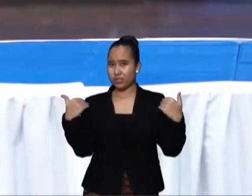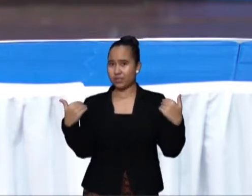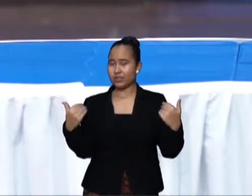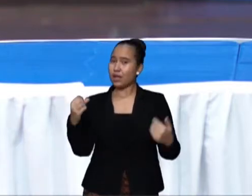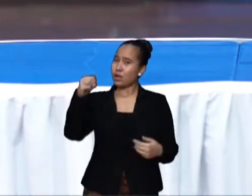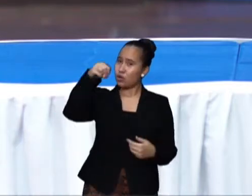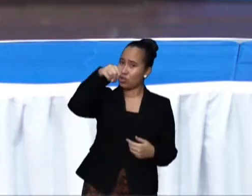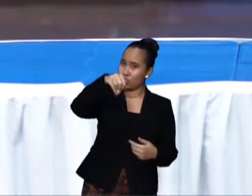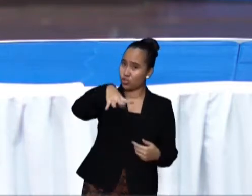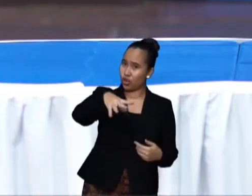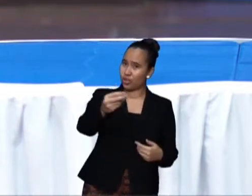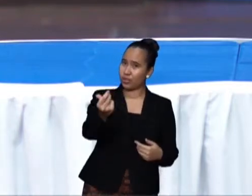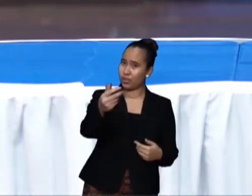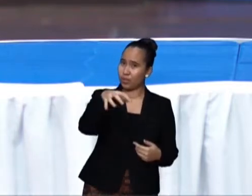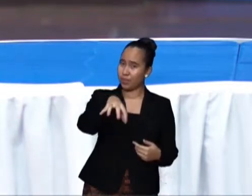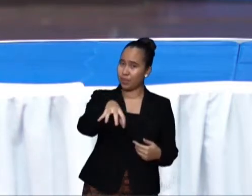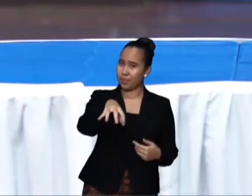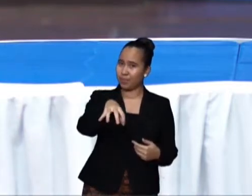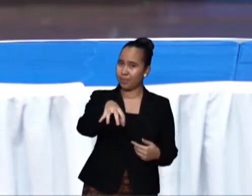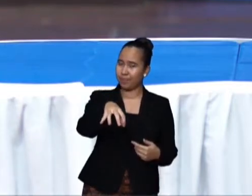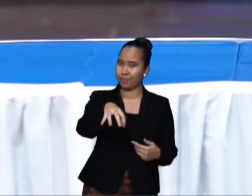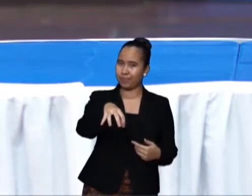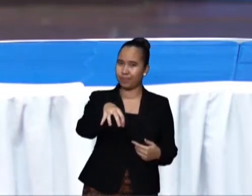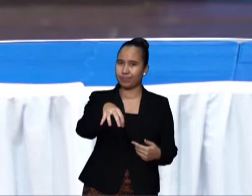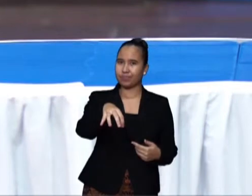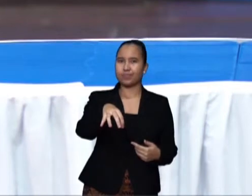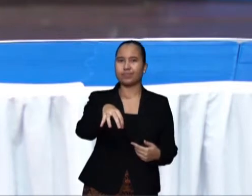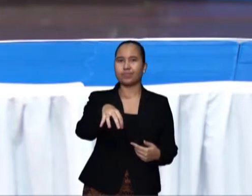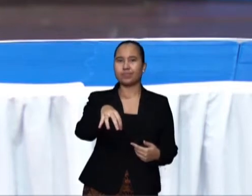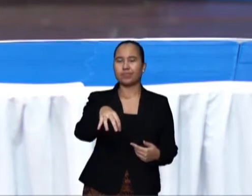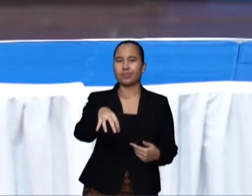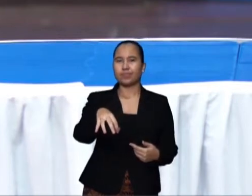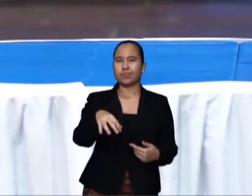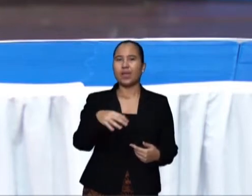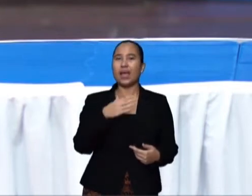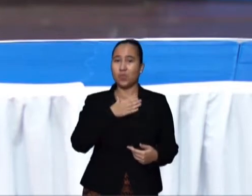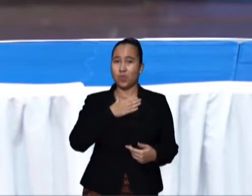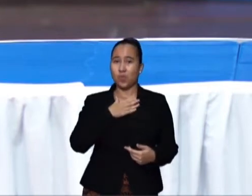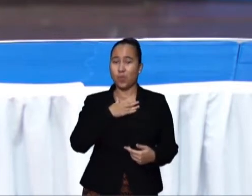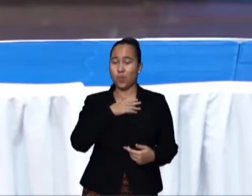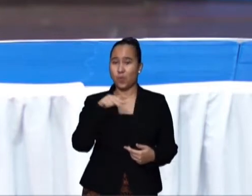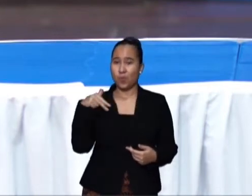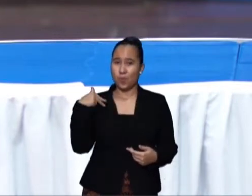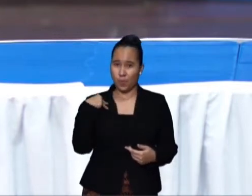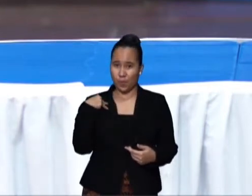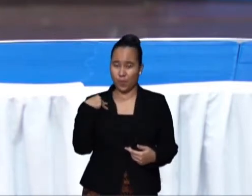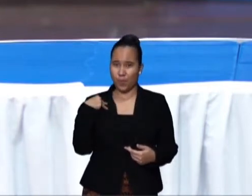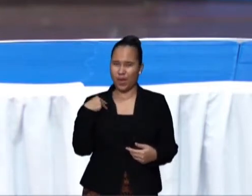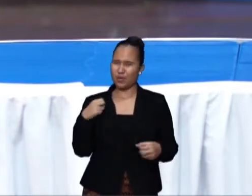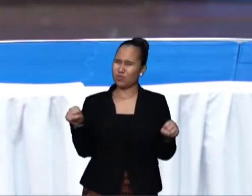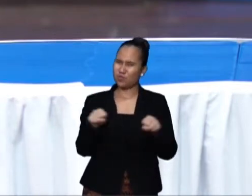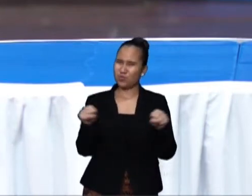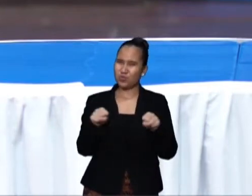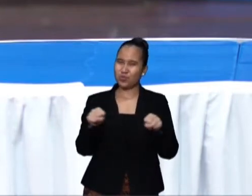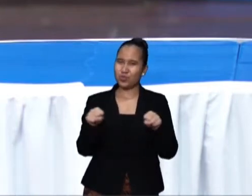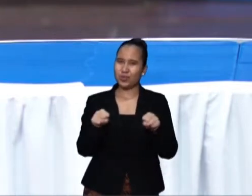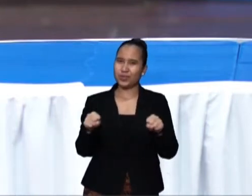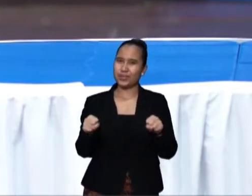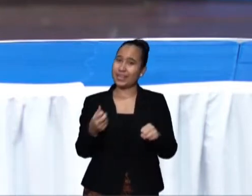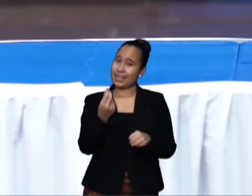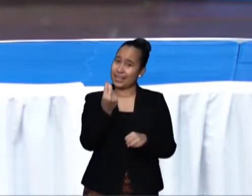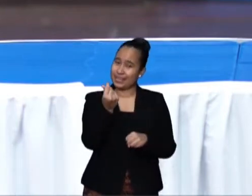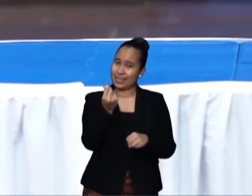gestort op onze rekening. En dat wij drukdoende zijn om die toelagen, zoals